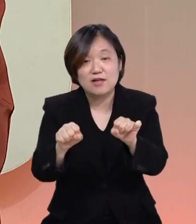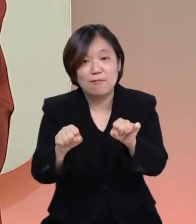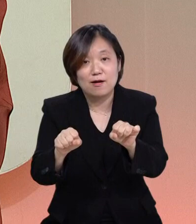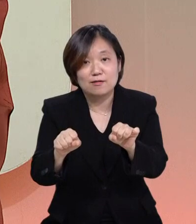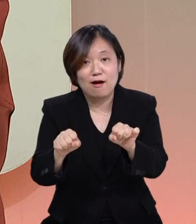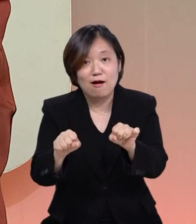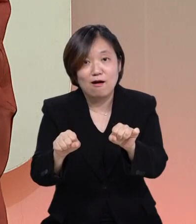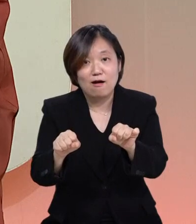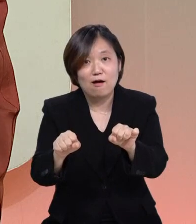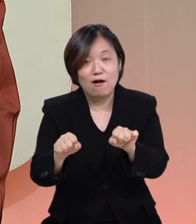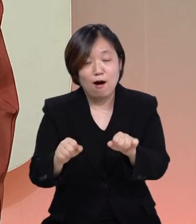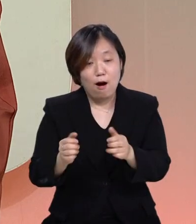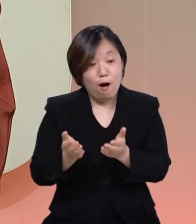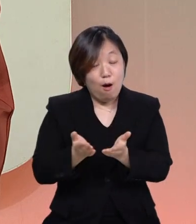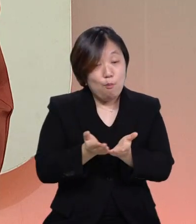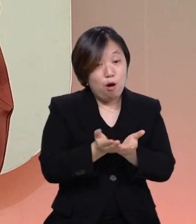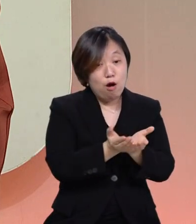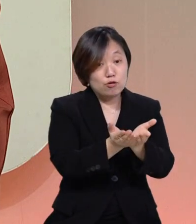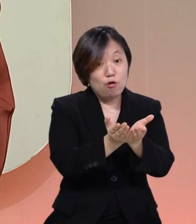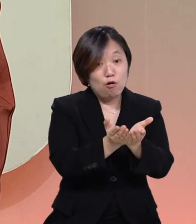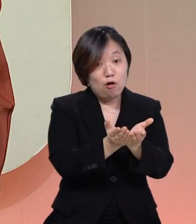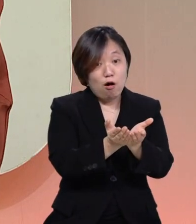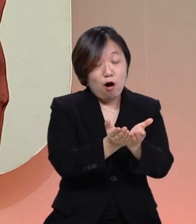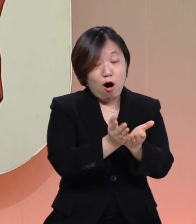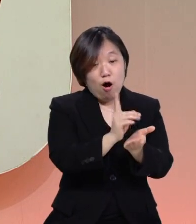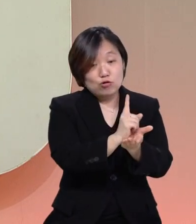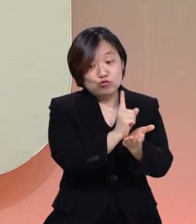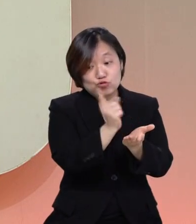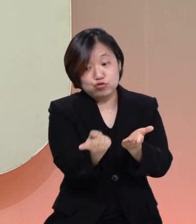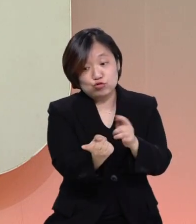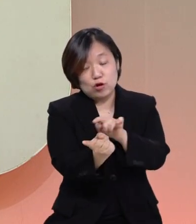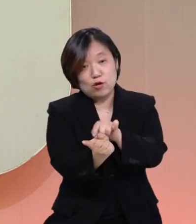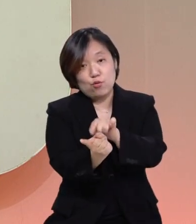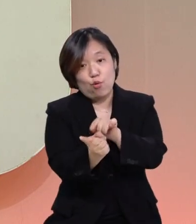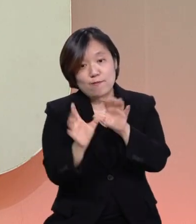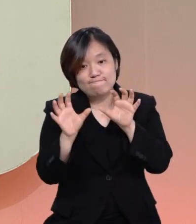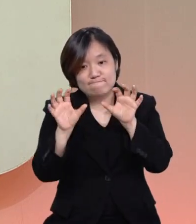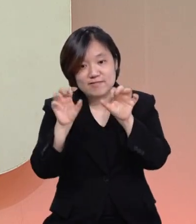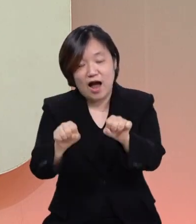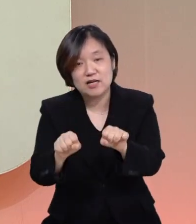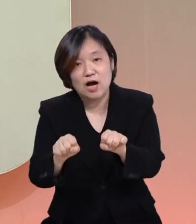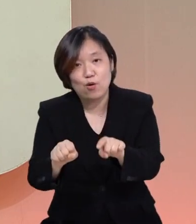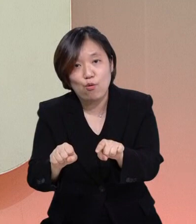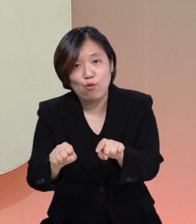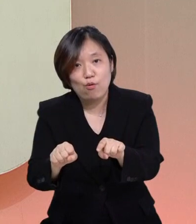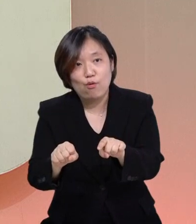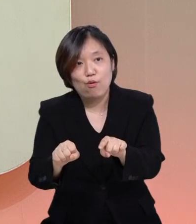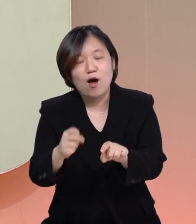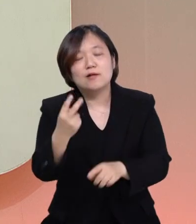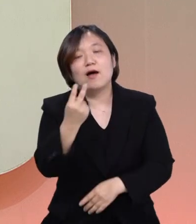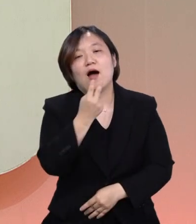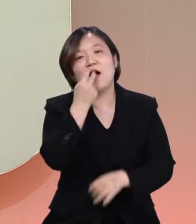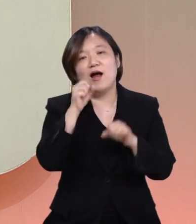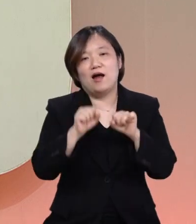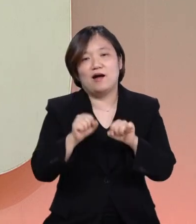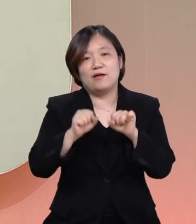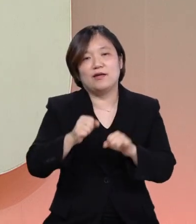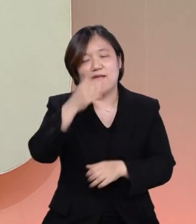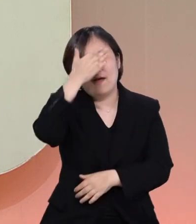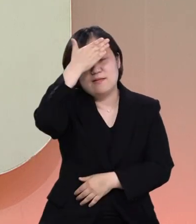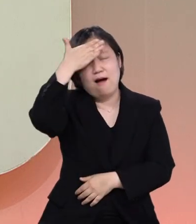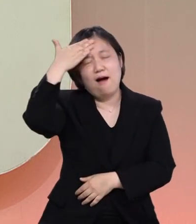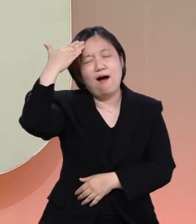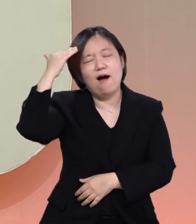눈앞에 왕 때가 툭하고 떨어져 가지고 그 왕 때를 쥐고서 가까스로 배 위로 올라갔대요